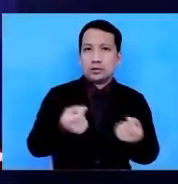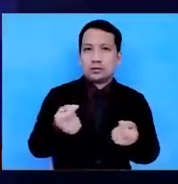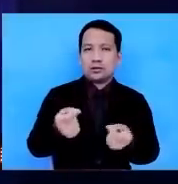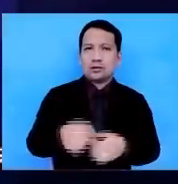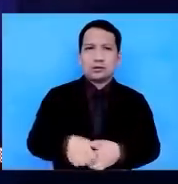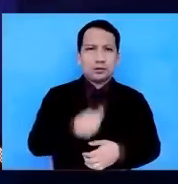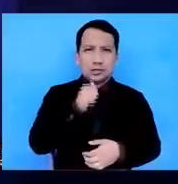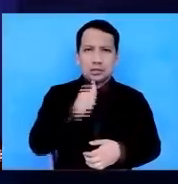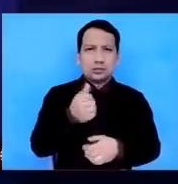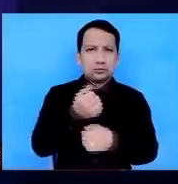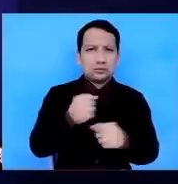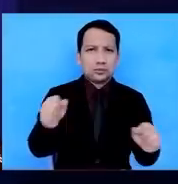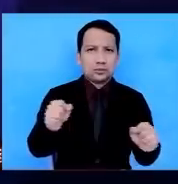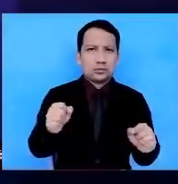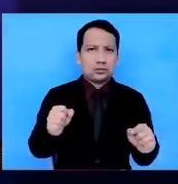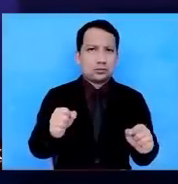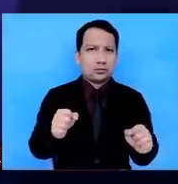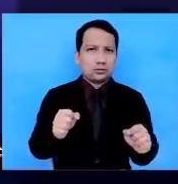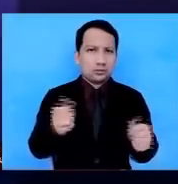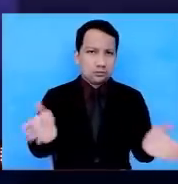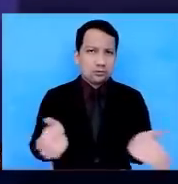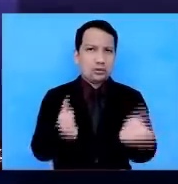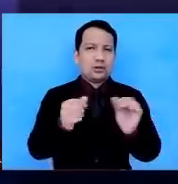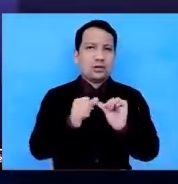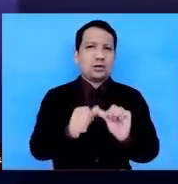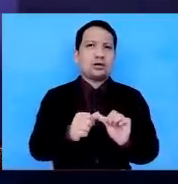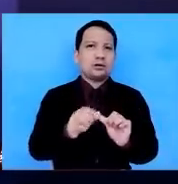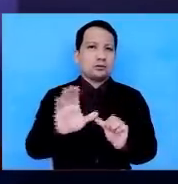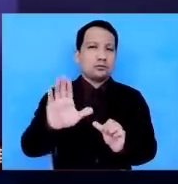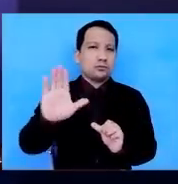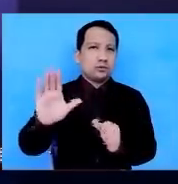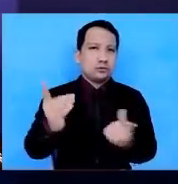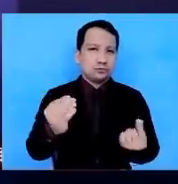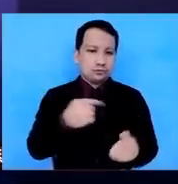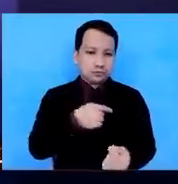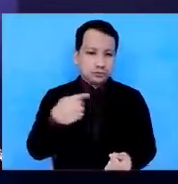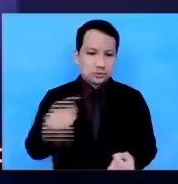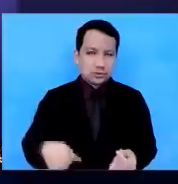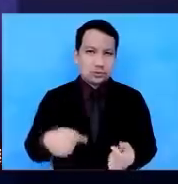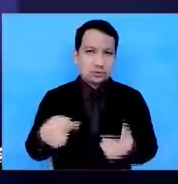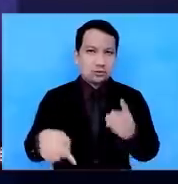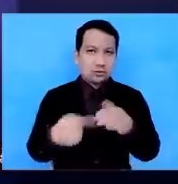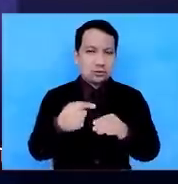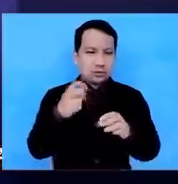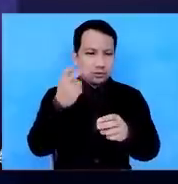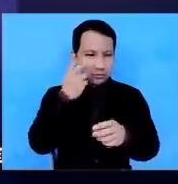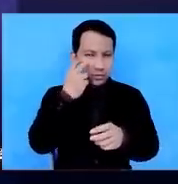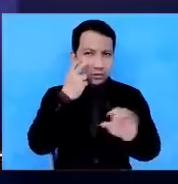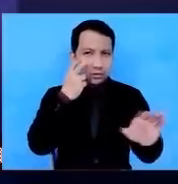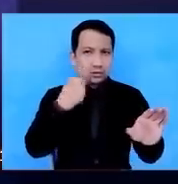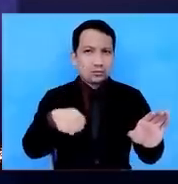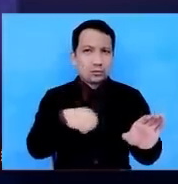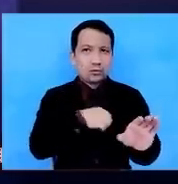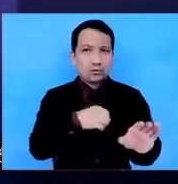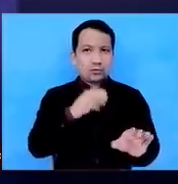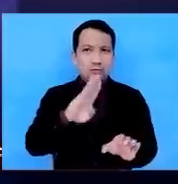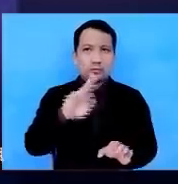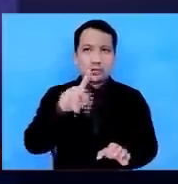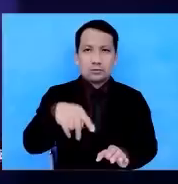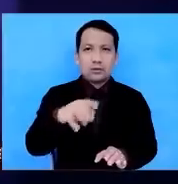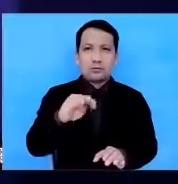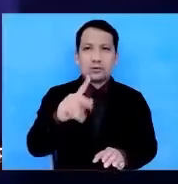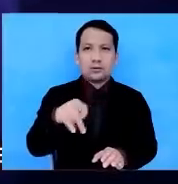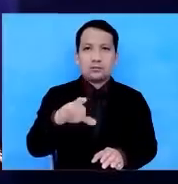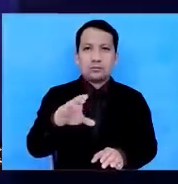raw ligtas at tila nang poprovoke pa ang China sa ginawa nilang panandali ang pagbulag sa mga crew member ng BRP